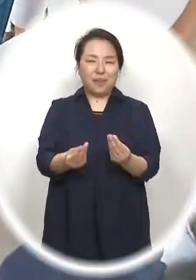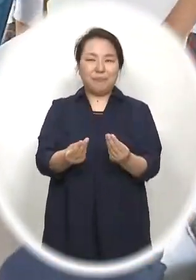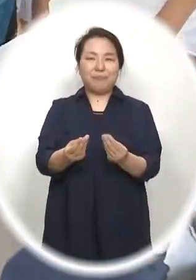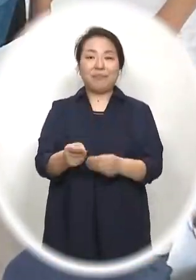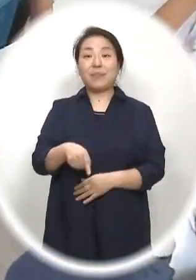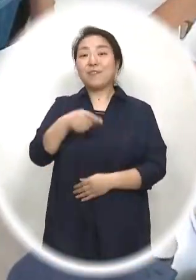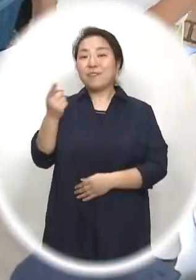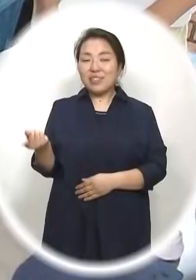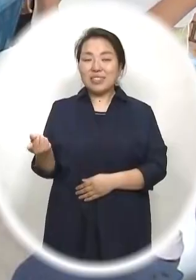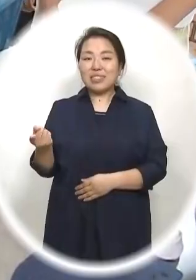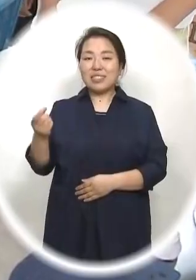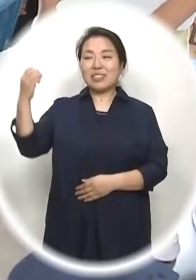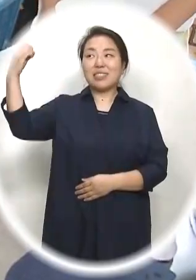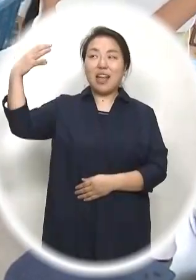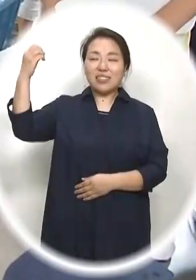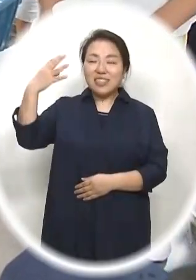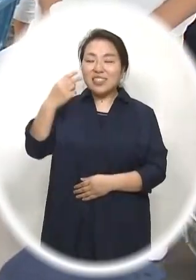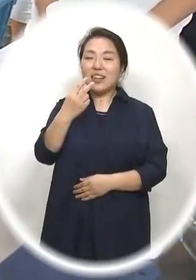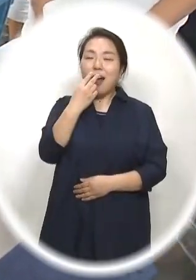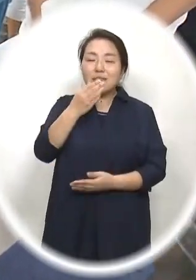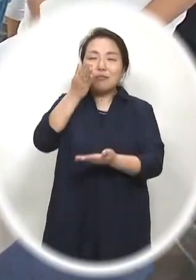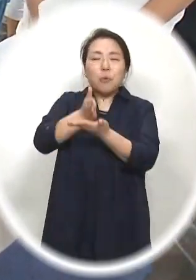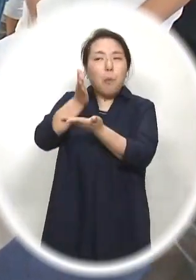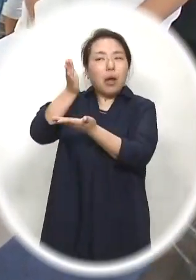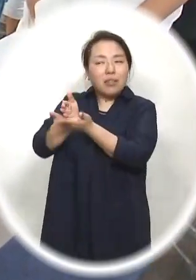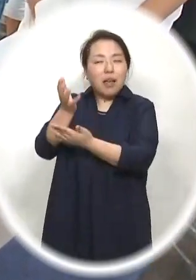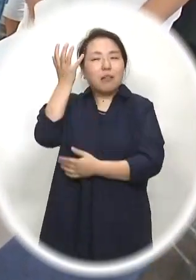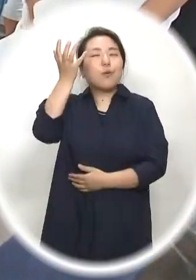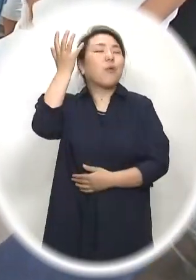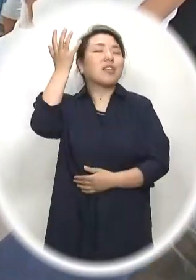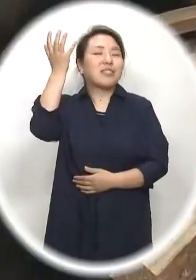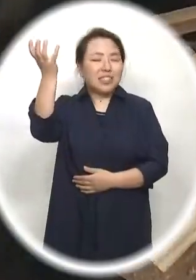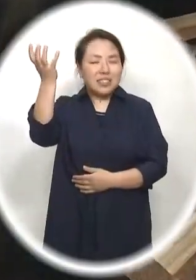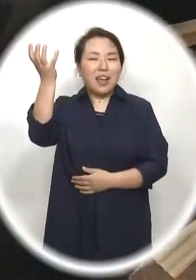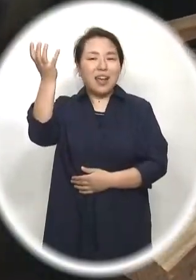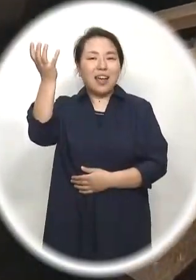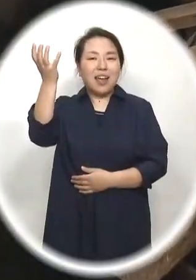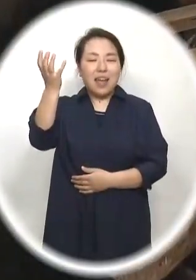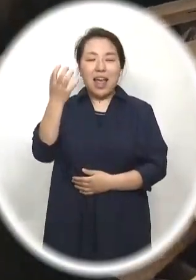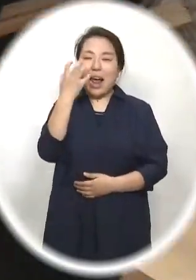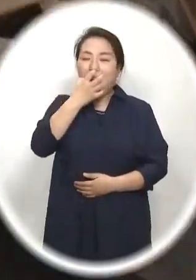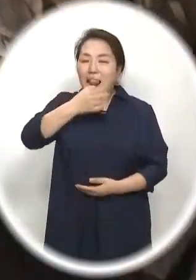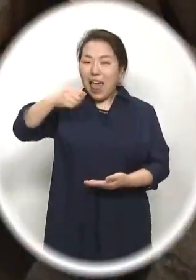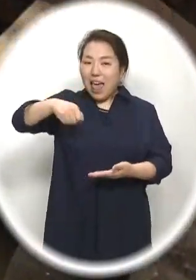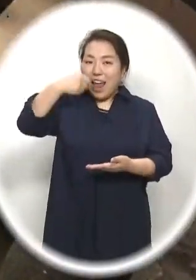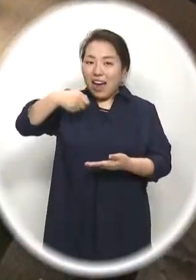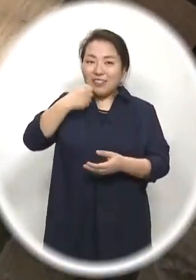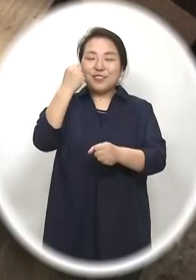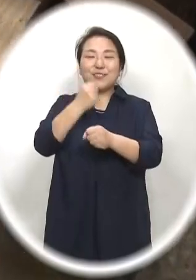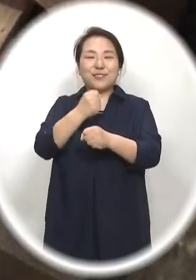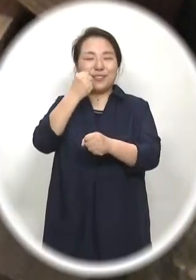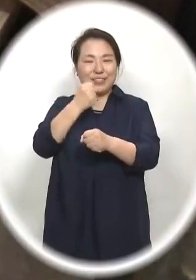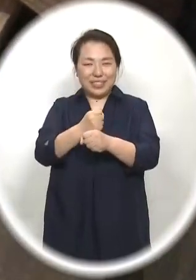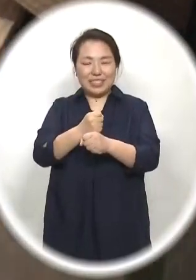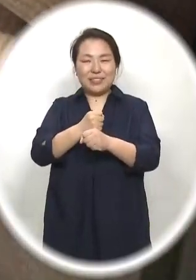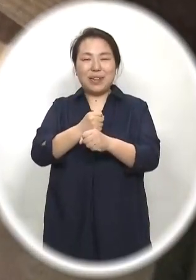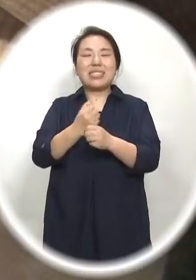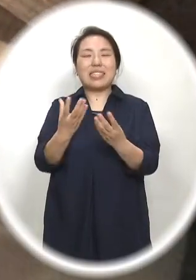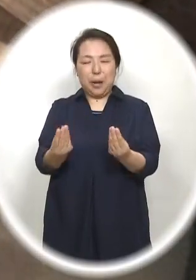続いては電気やガスなどが停止した状況を想定してカレーライス作りが行われました